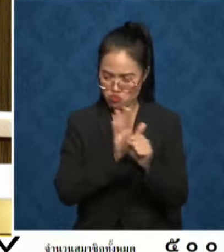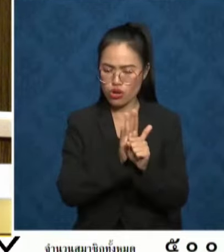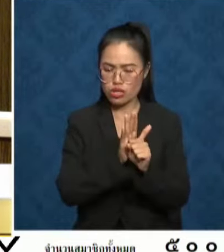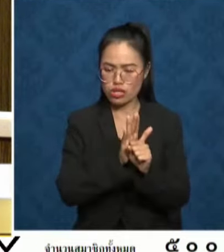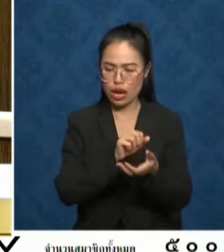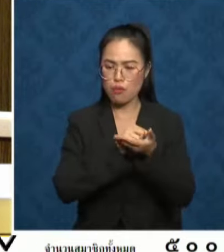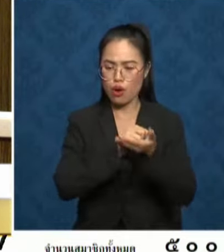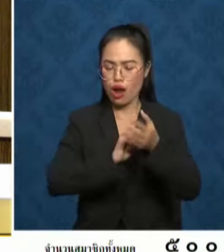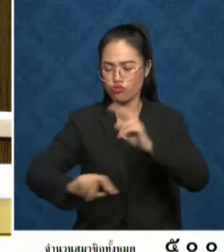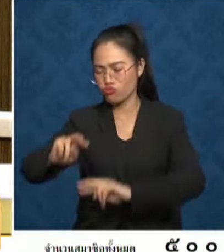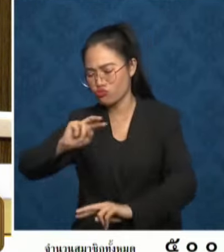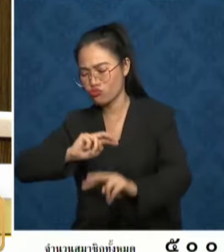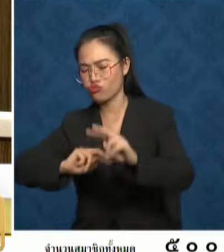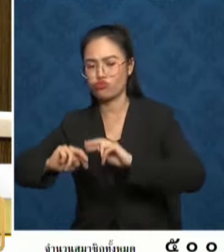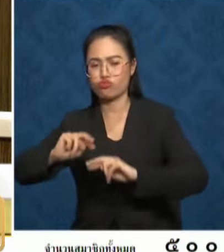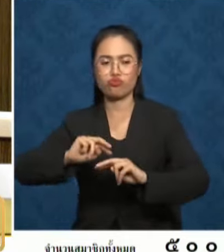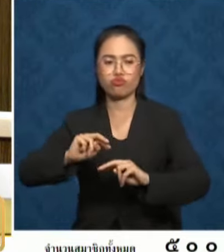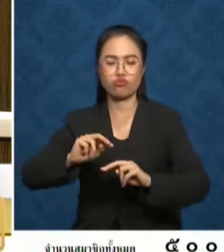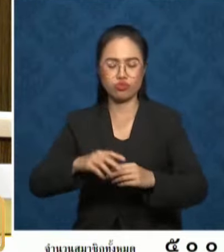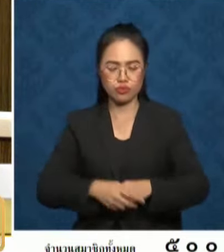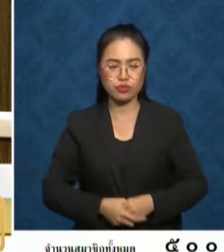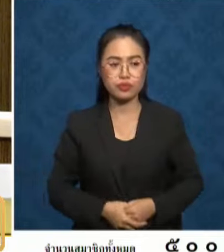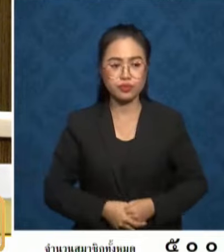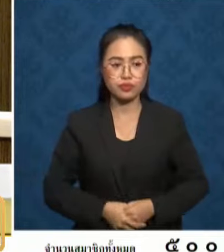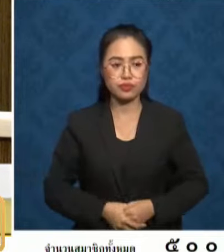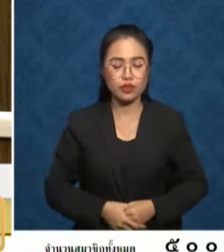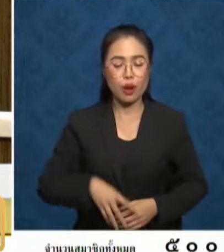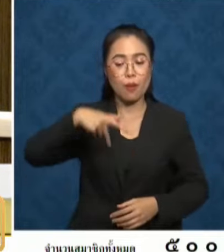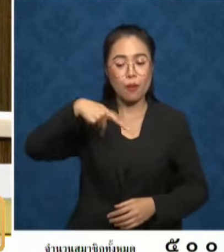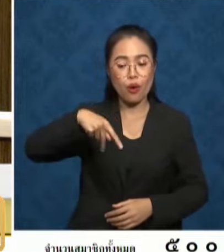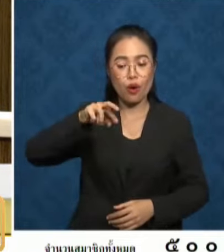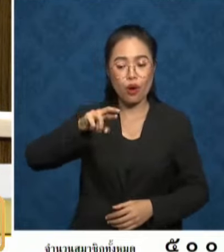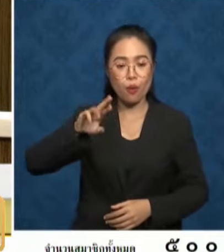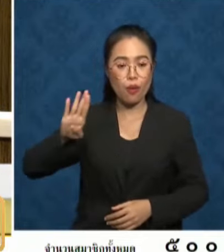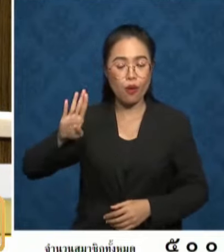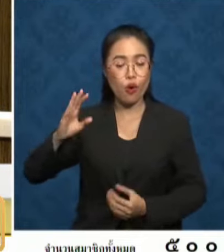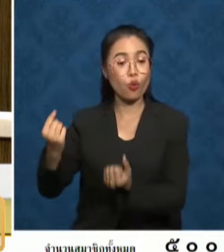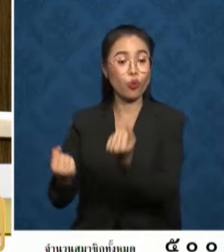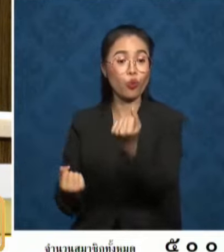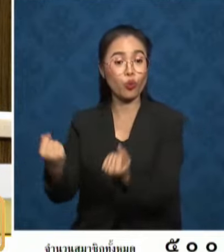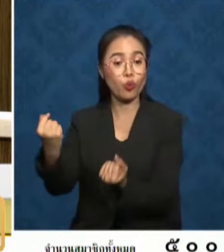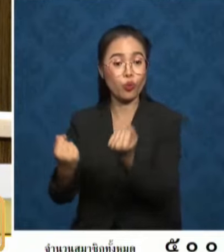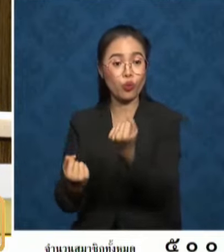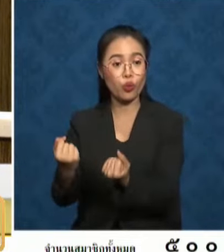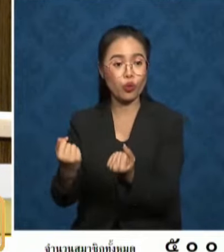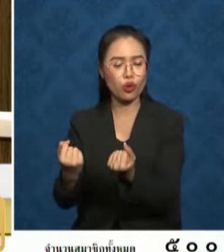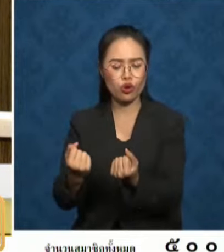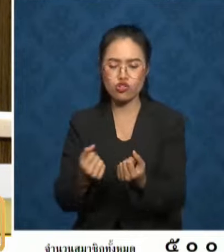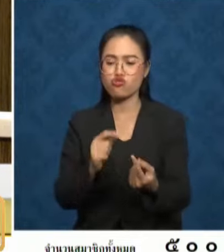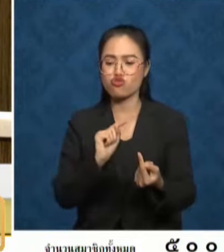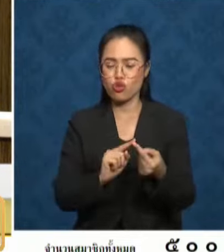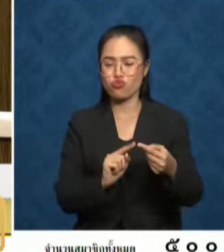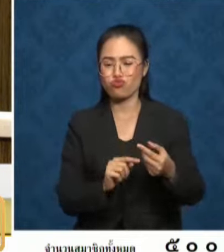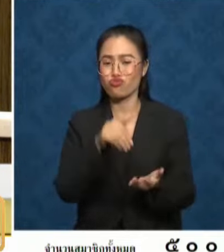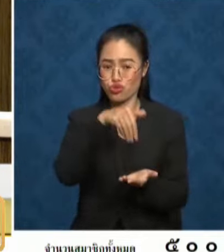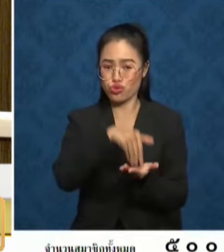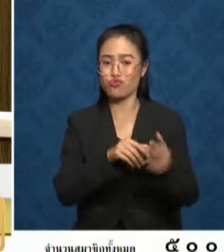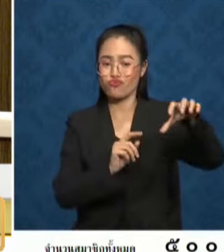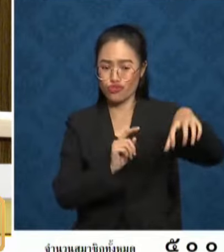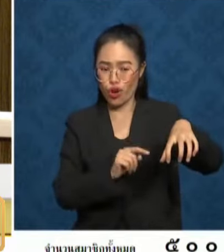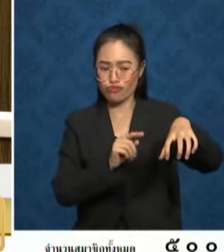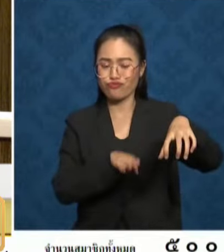การควบคุมแล้วนะครับส่วนเรื่องของพรยนต์นั้นนะครับที่ใน่างเสริมว่าให้มีที่จอดรถบรรทุกนั้นผมเห็นด้วอย่างยิ่ง